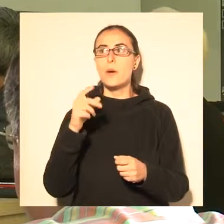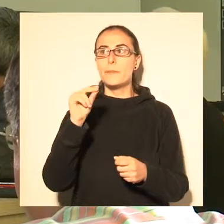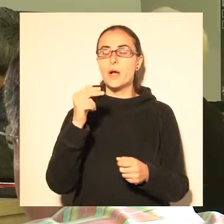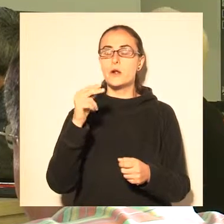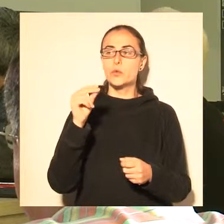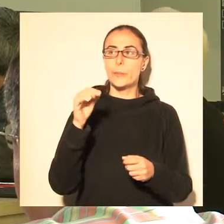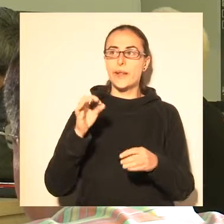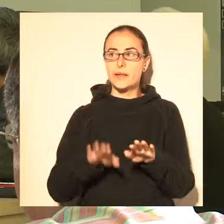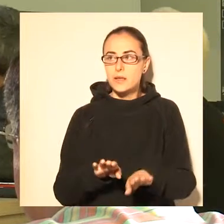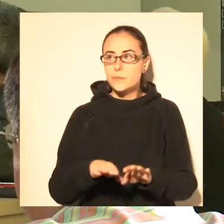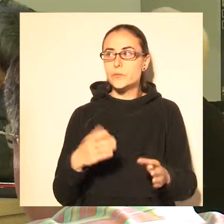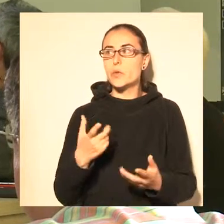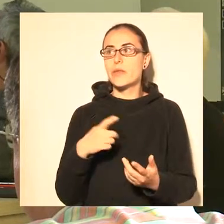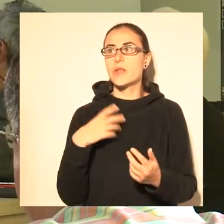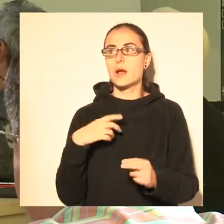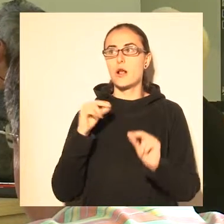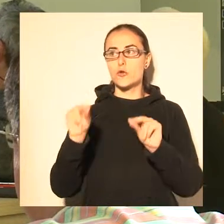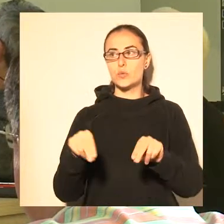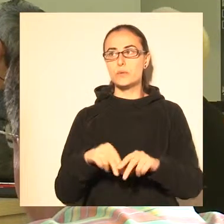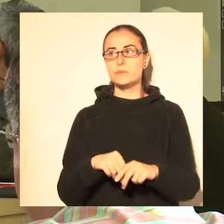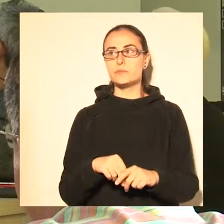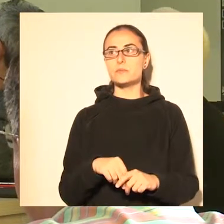patrupedie cu preluarea greutății